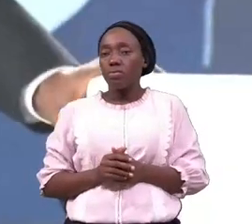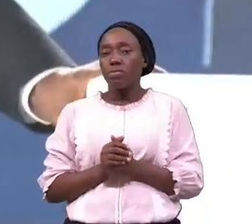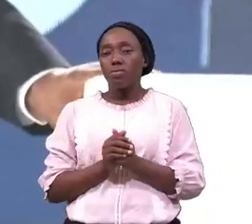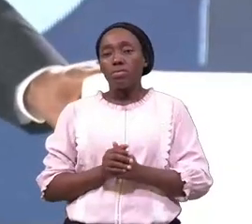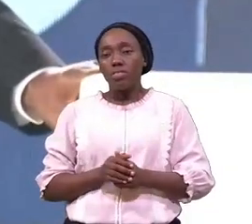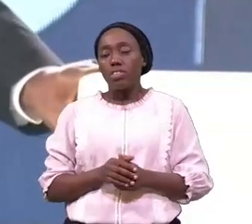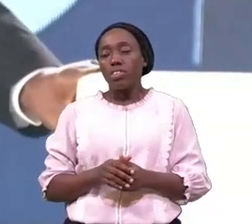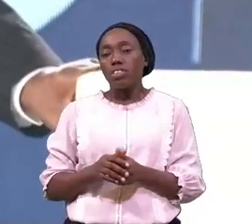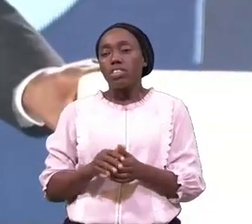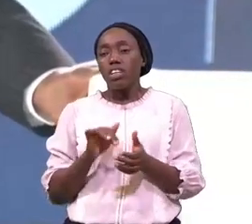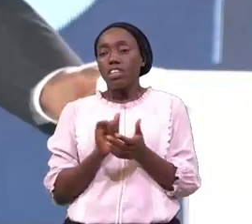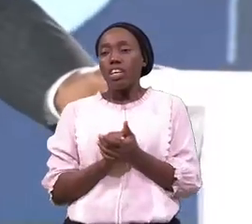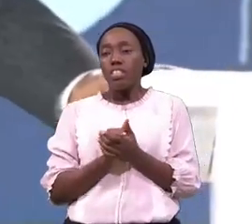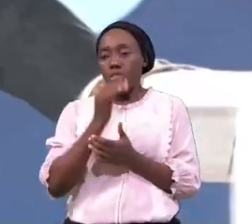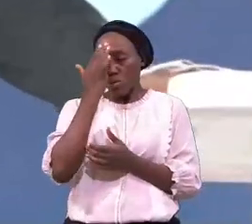ciel.